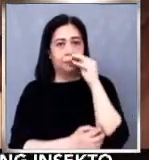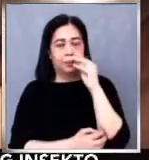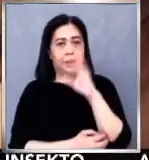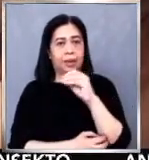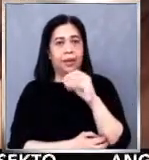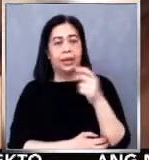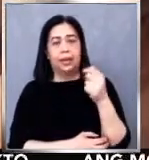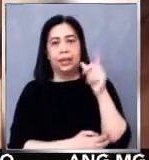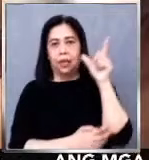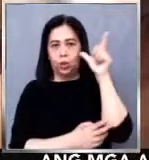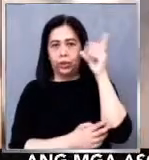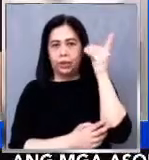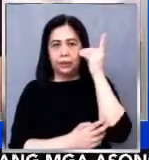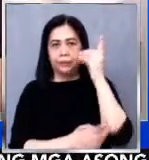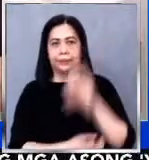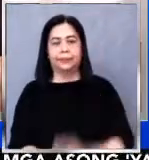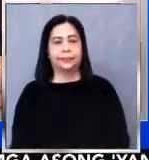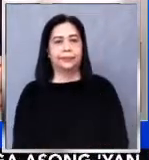Guzman.